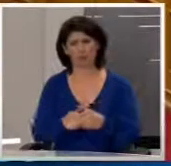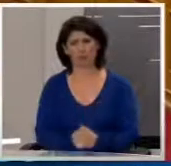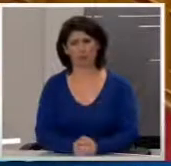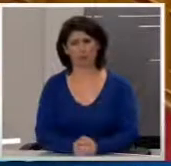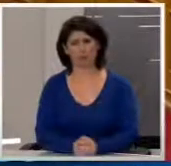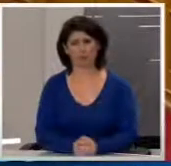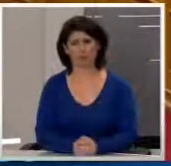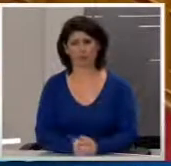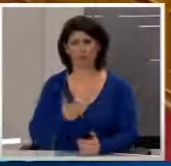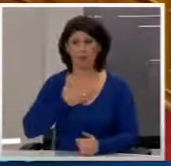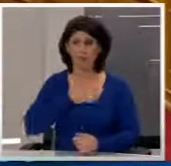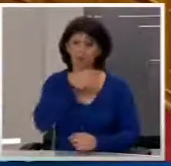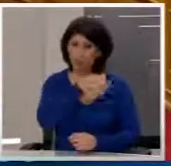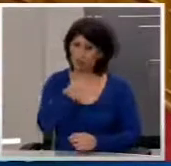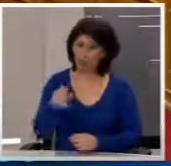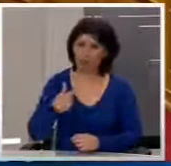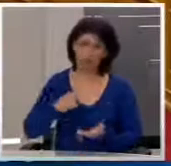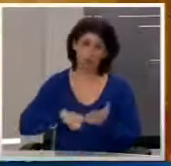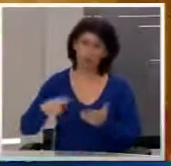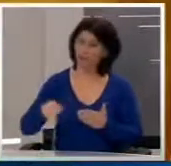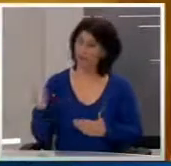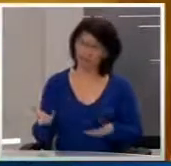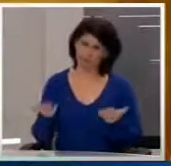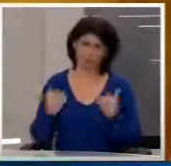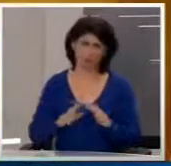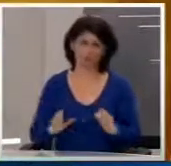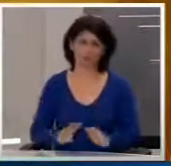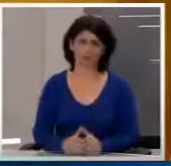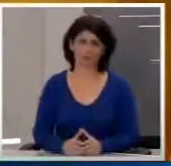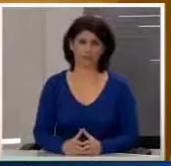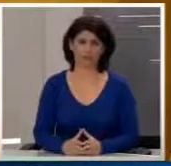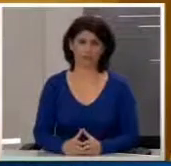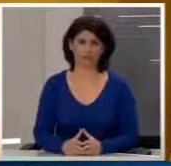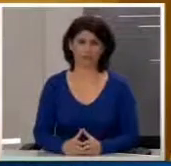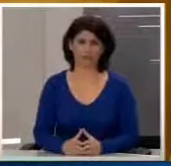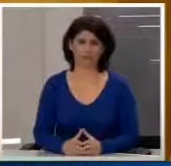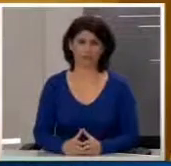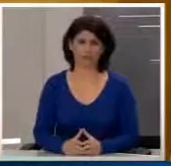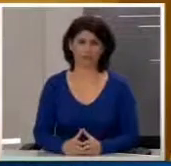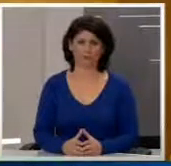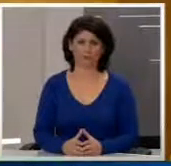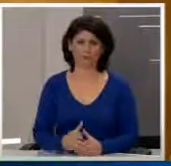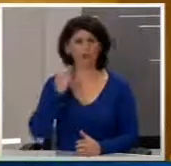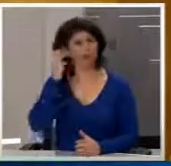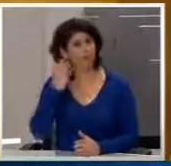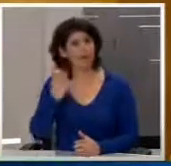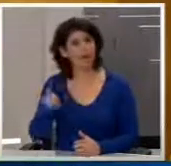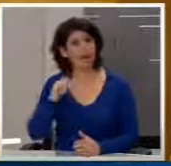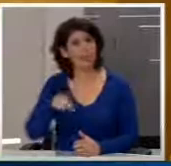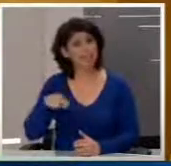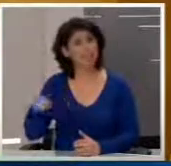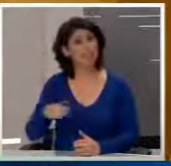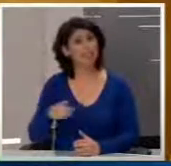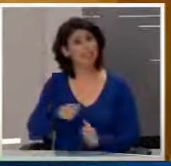θέλω να σας πω το εξής. Εγώ νομικός δεν είμαι. Φαντάζομαι ότι άλλοι συνάδελφοι είναι πολύ πιο ειδικοί